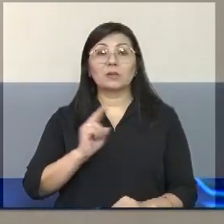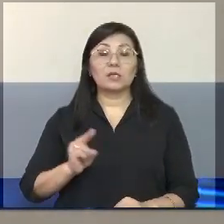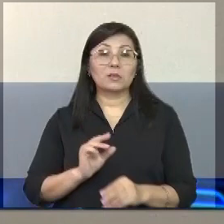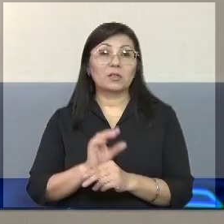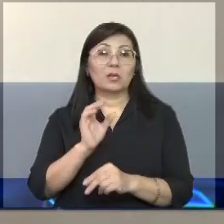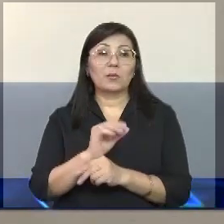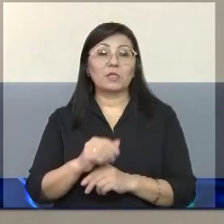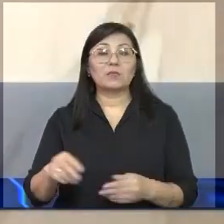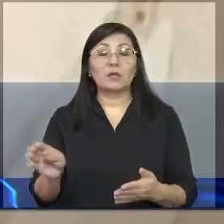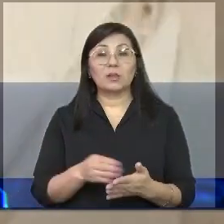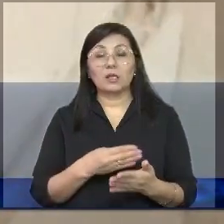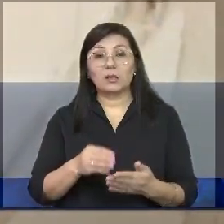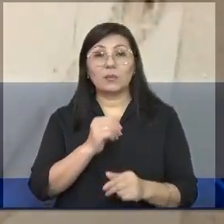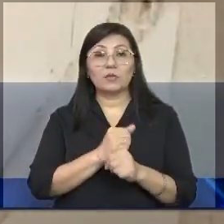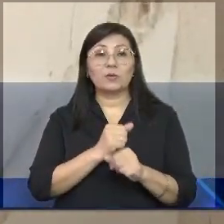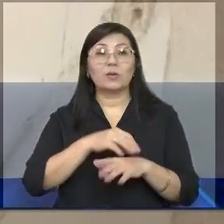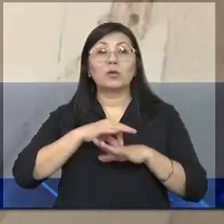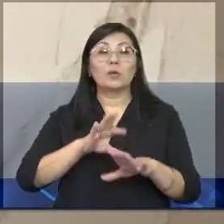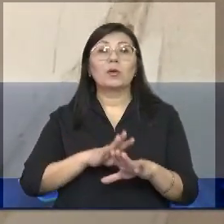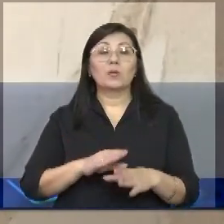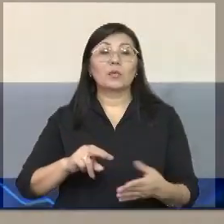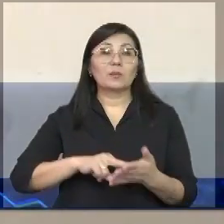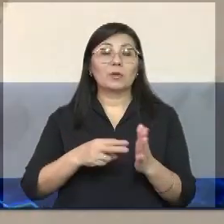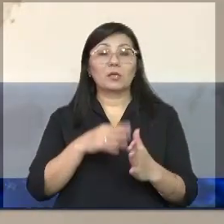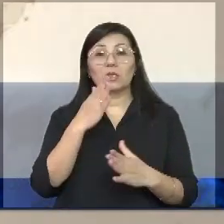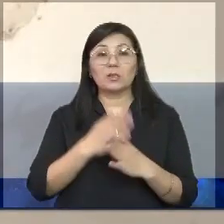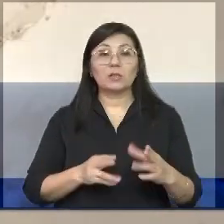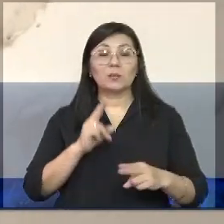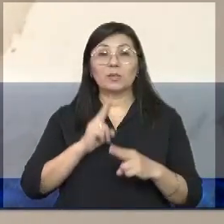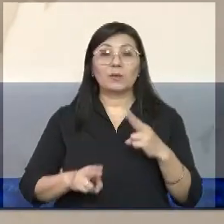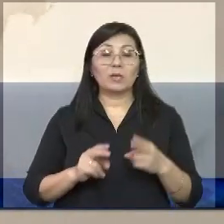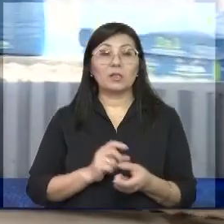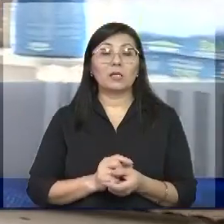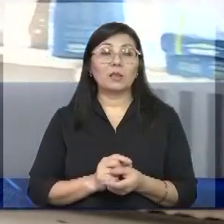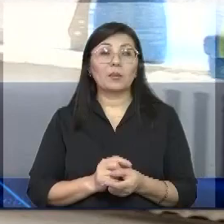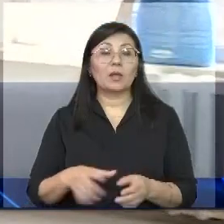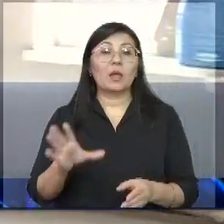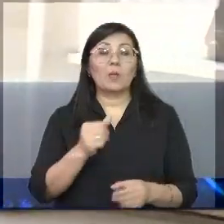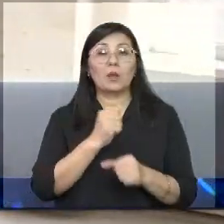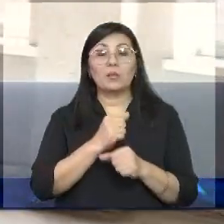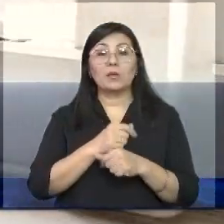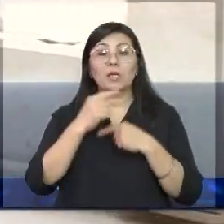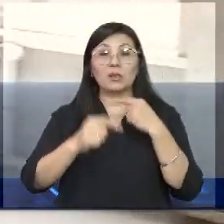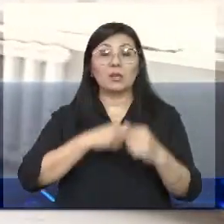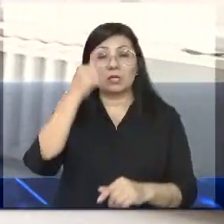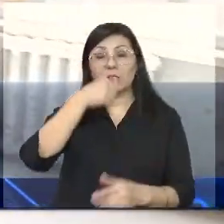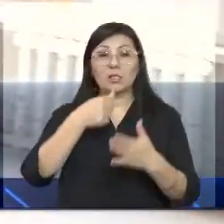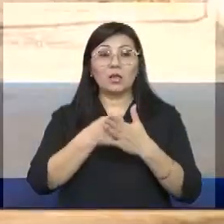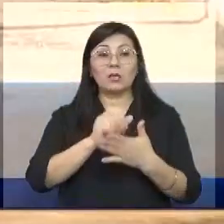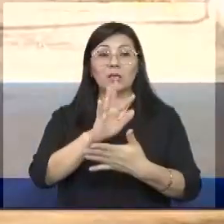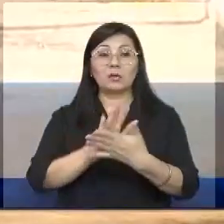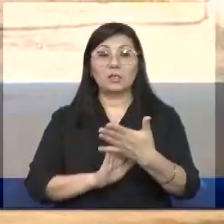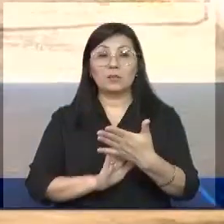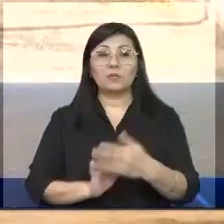орналастырып, әктеу сырлау жұмыстары жүргізіліп жатыр. Жоспардың тең жартысы аяқталған. Ауыспалы нысандағы бар шаруа келер жылға дейін